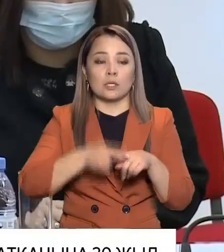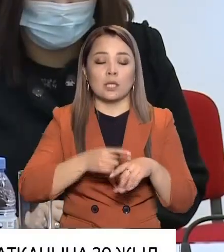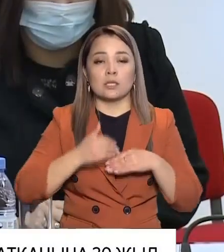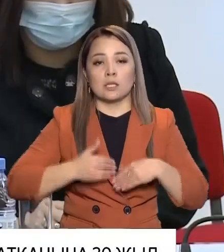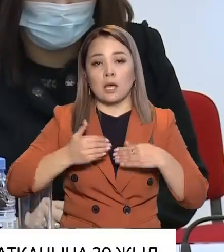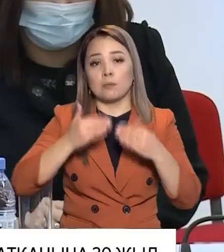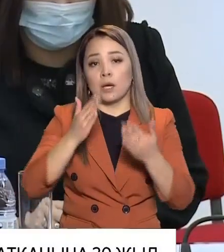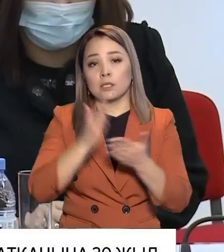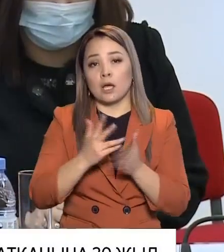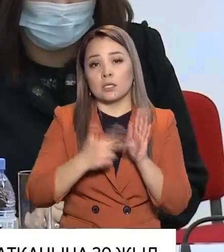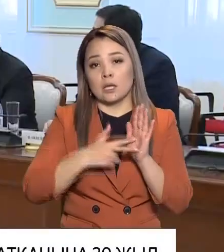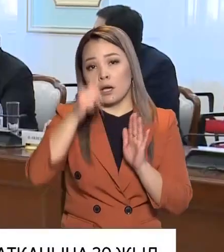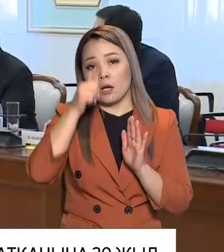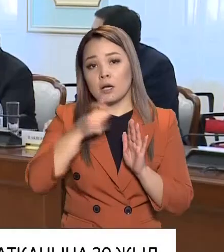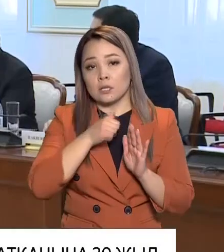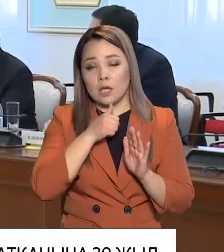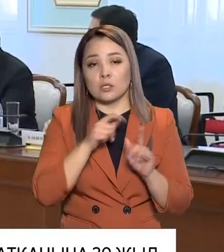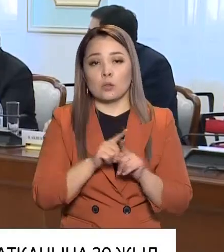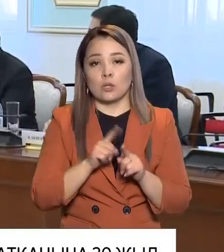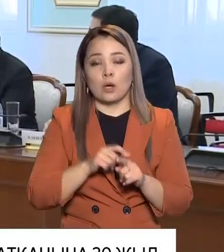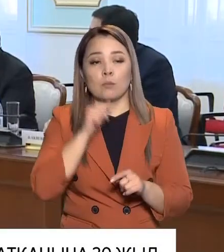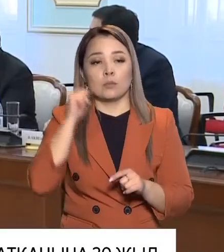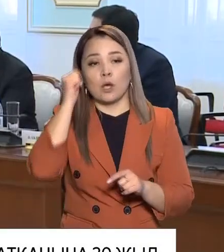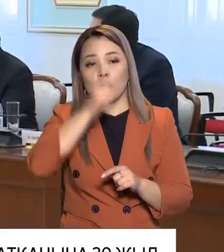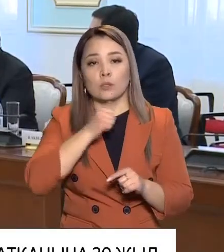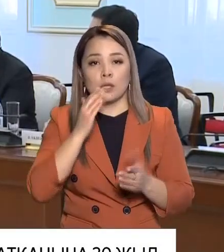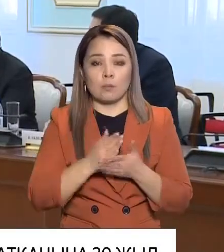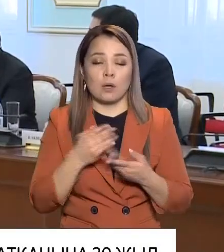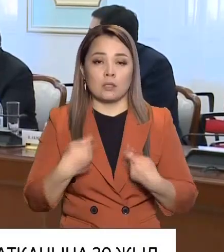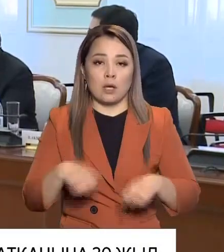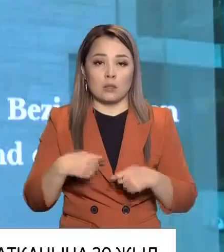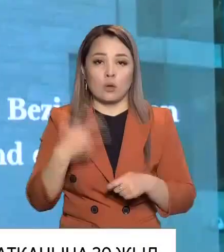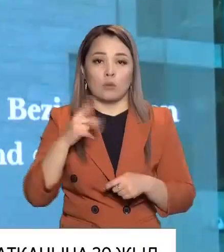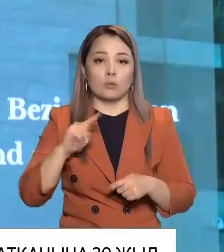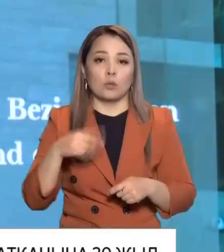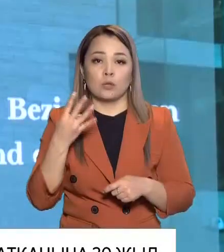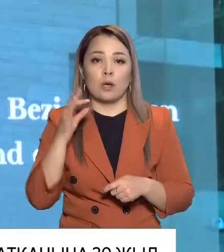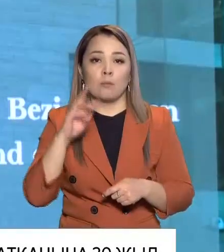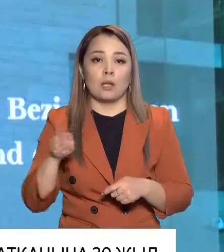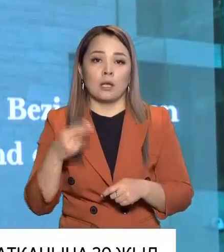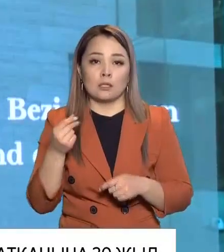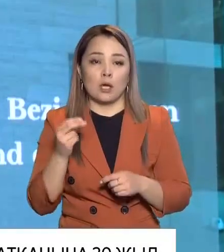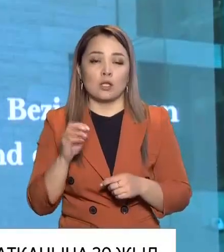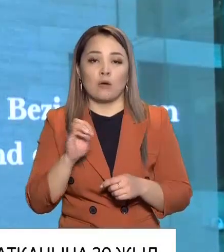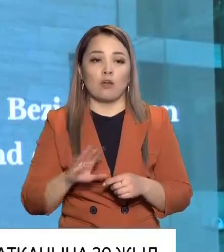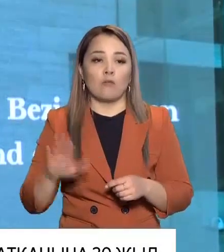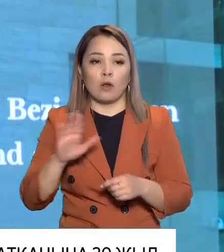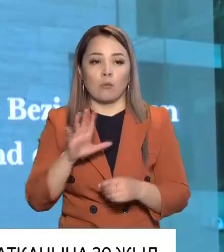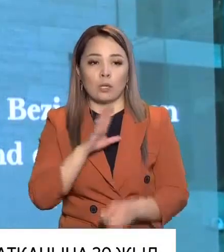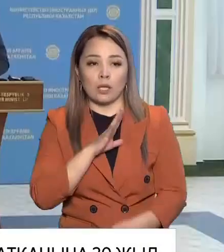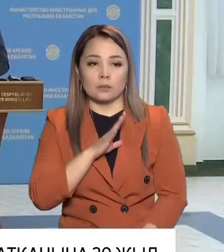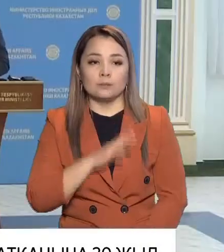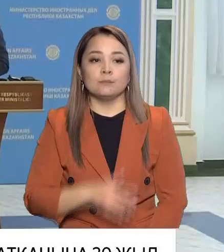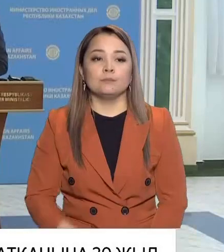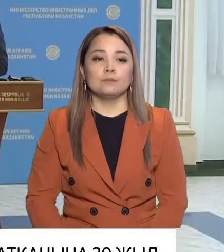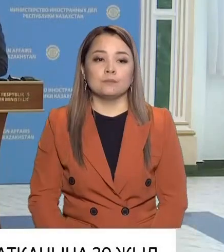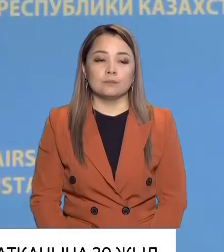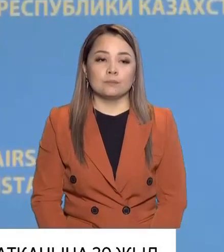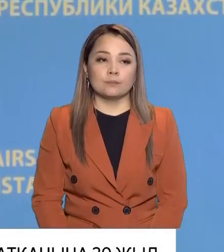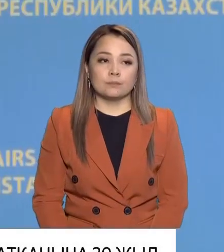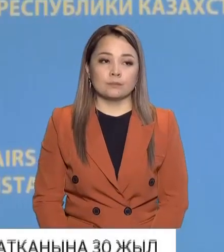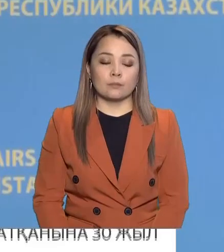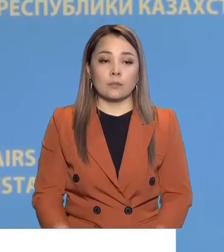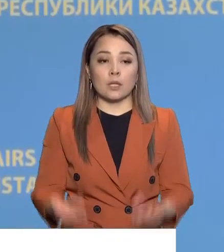Өткен жылдың 8 айында екелдің тауар айналымын көлемі 3,4 миллиард евро болған.